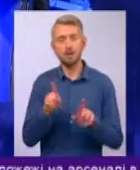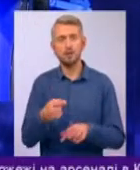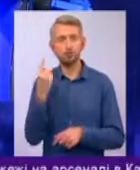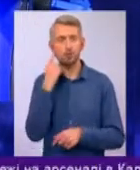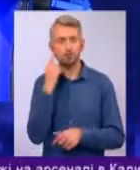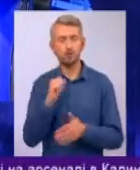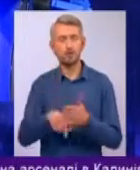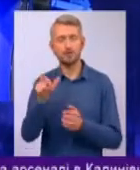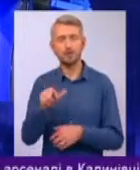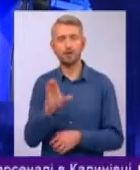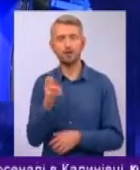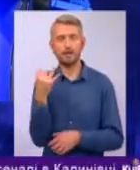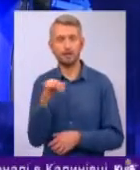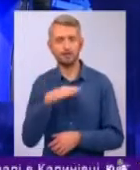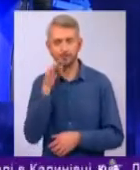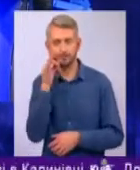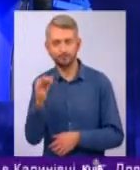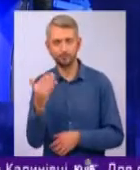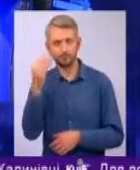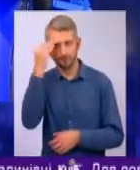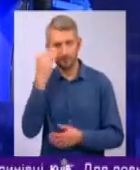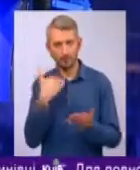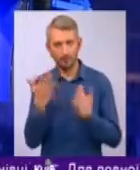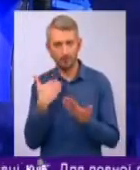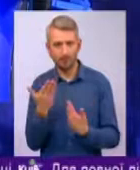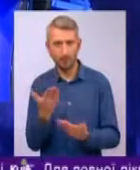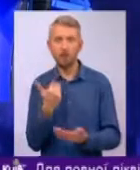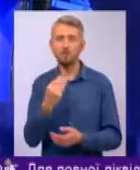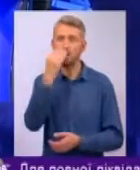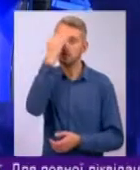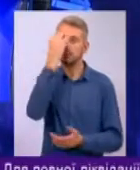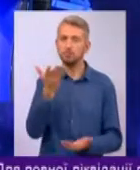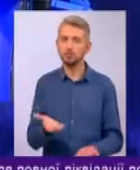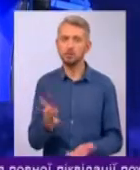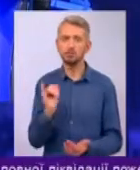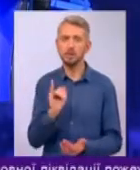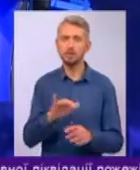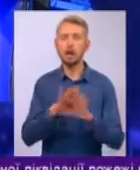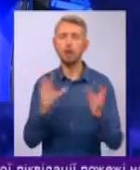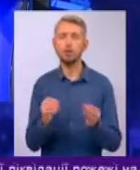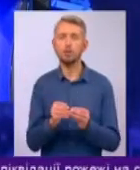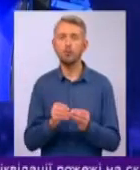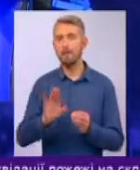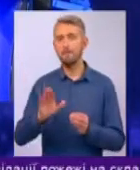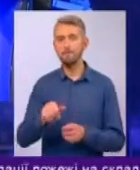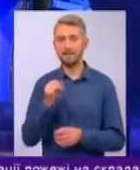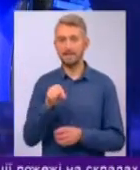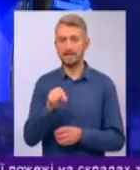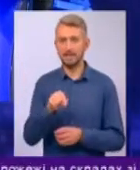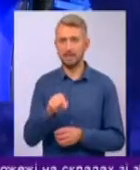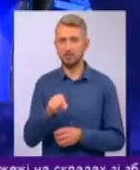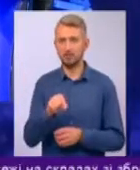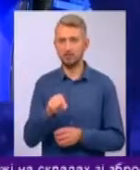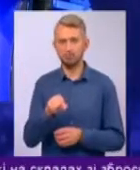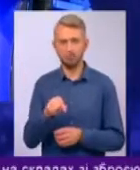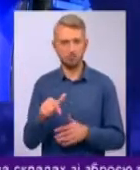почули і від пана Сергія його ставлення до цієї ситуації. Ваша оцінка і загалом, ось після цієї вже вкотре